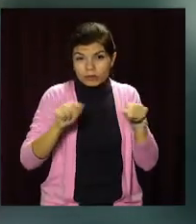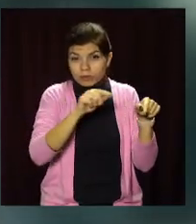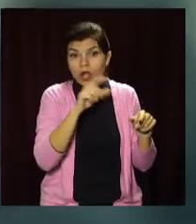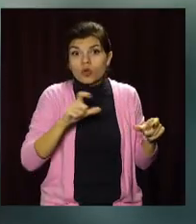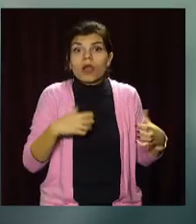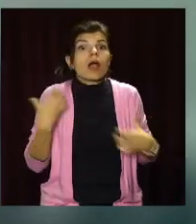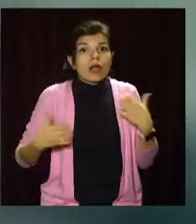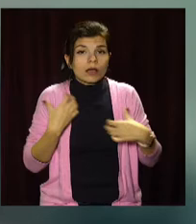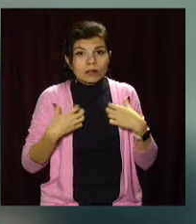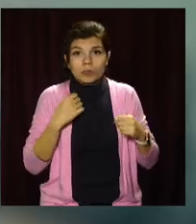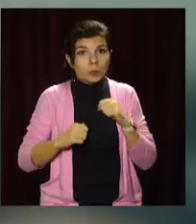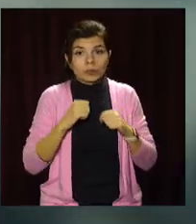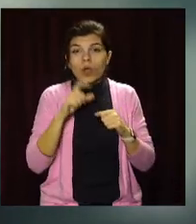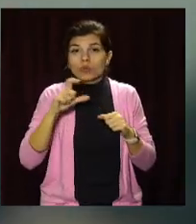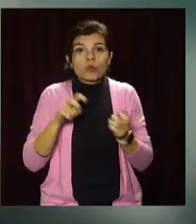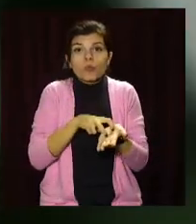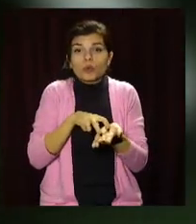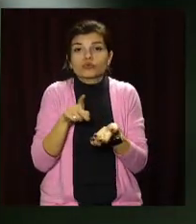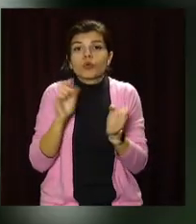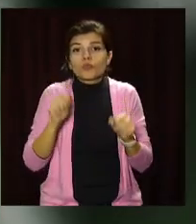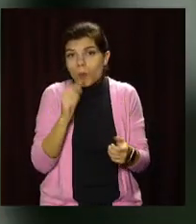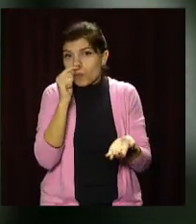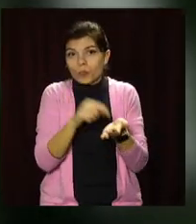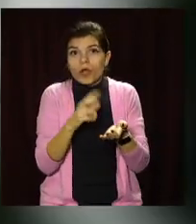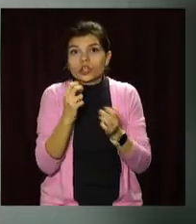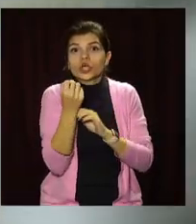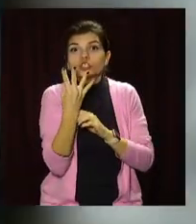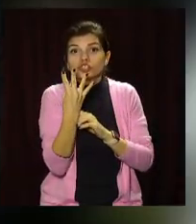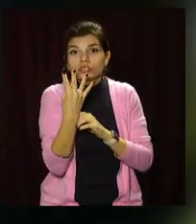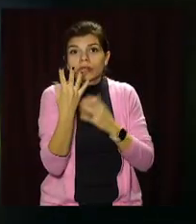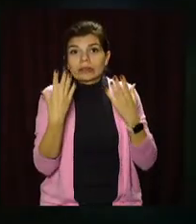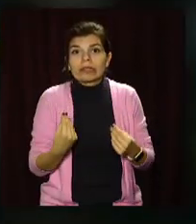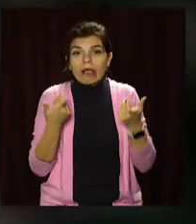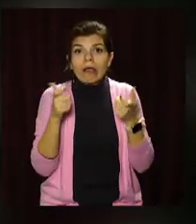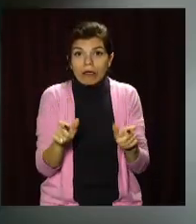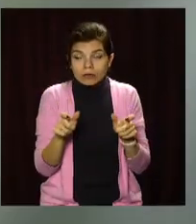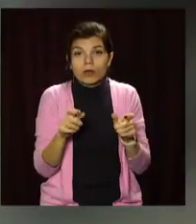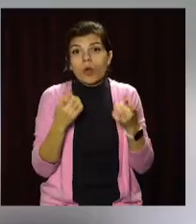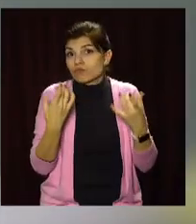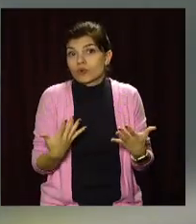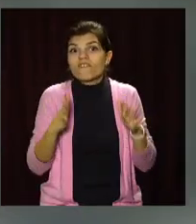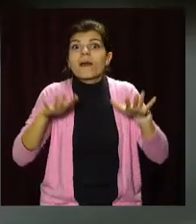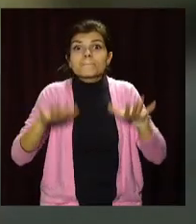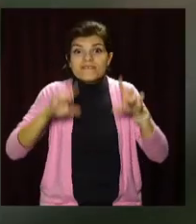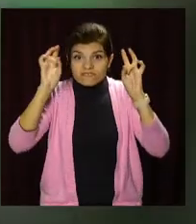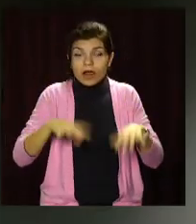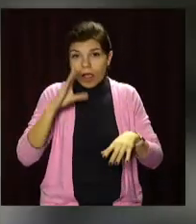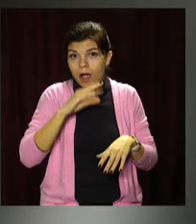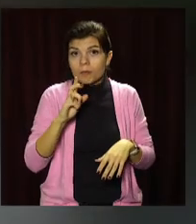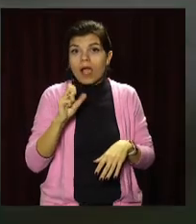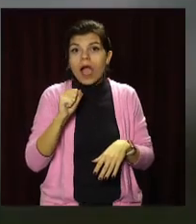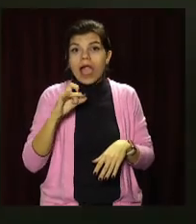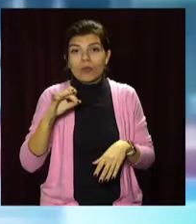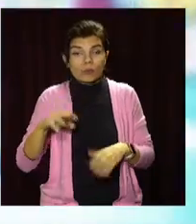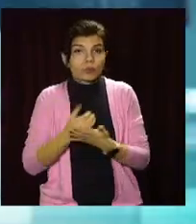почалася паніка. Люди боялися, що можуть потрапити на 14-денний карантин просто в аеропорту.